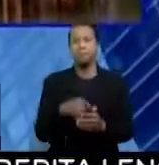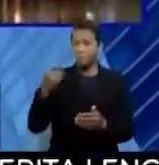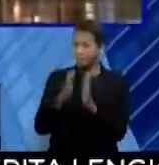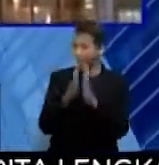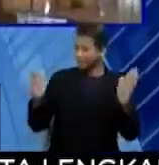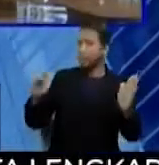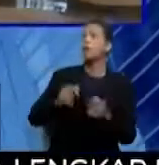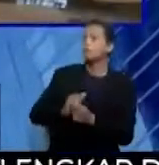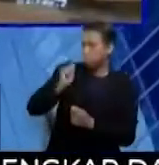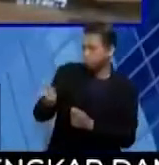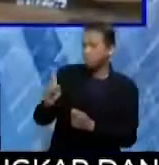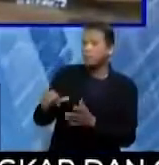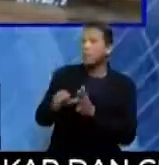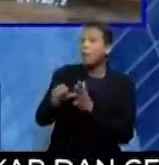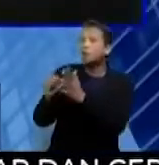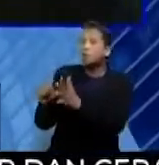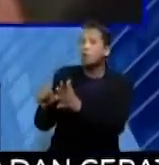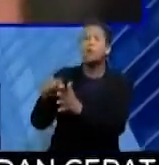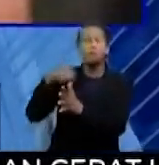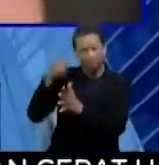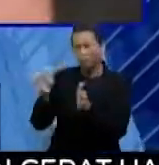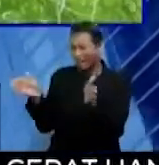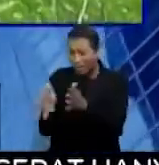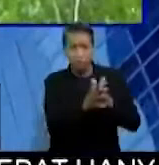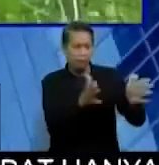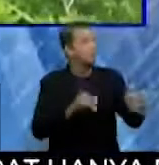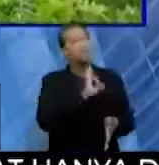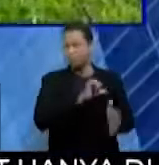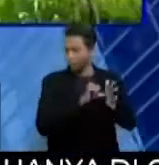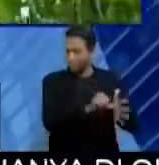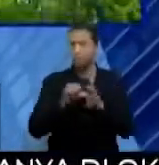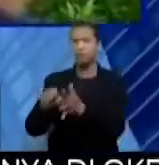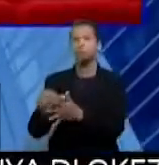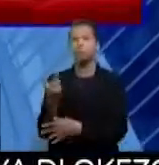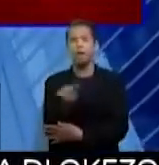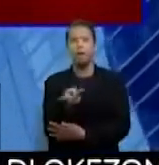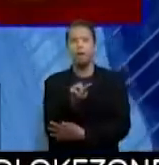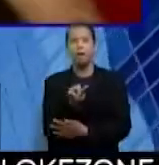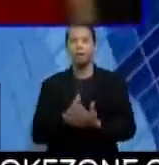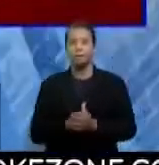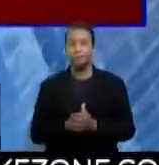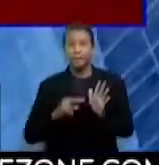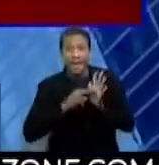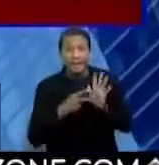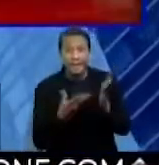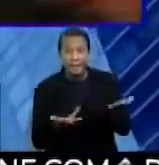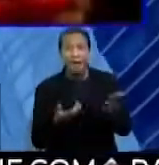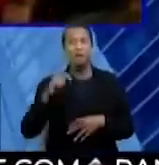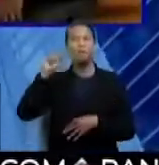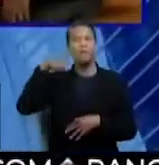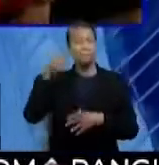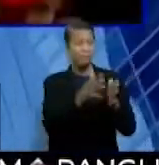baru untuk film pendek dan dokumenter pendek, sehingga dengan berjalannya kembali produksi ini, otomatis kita harapkan bisa membantu